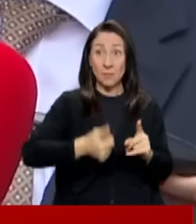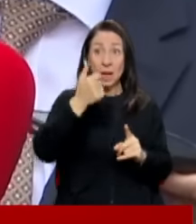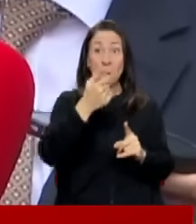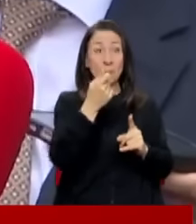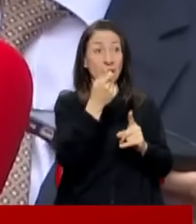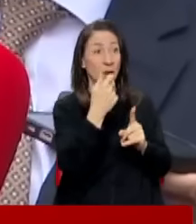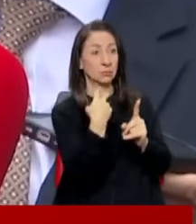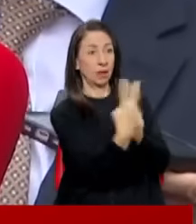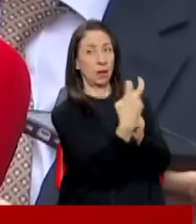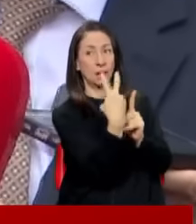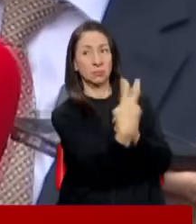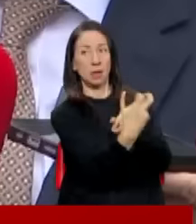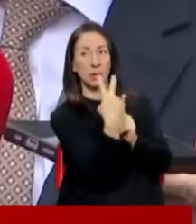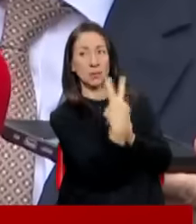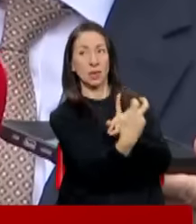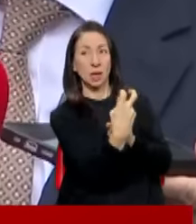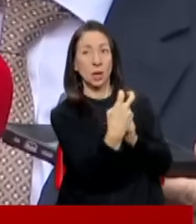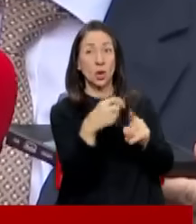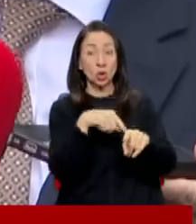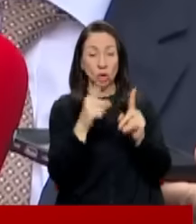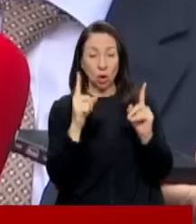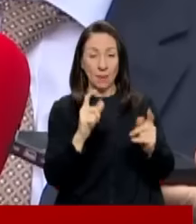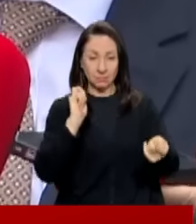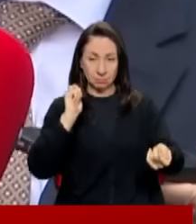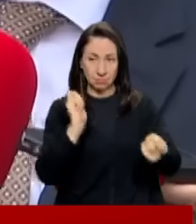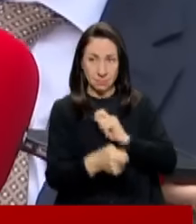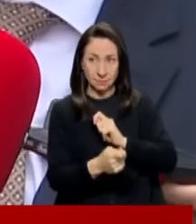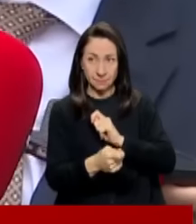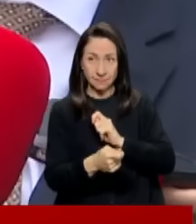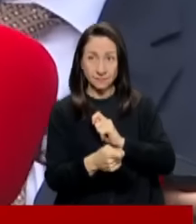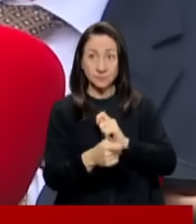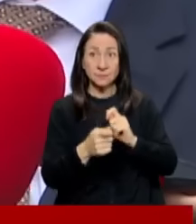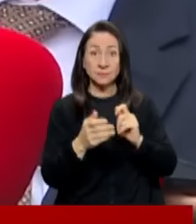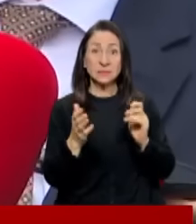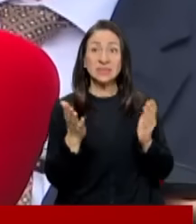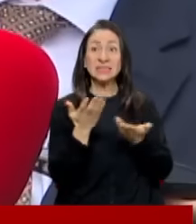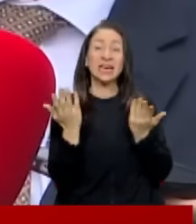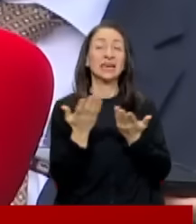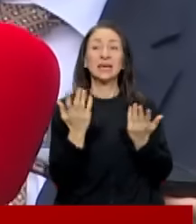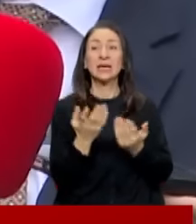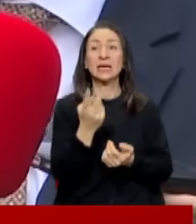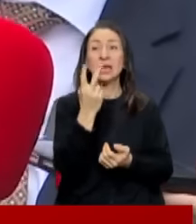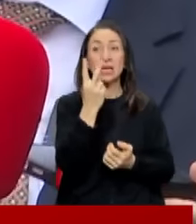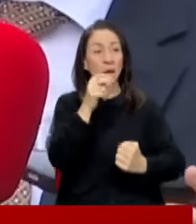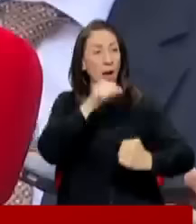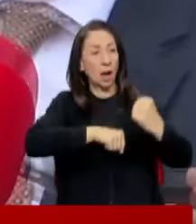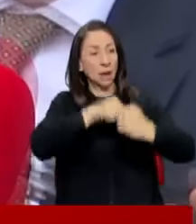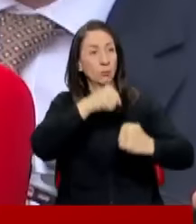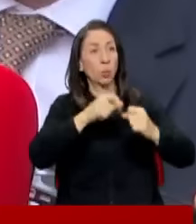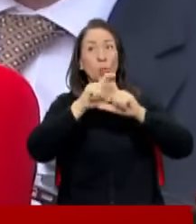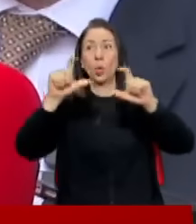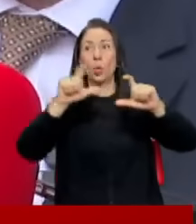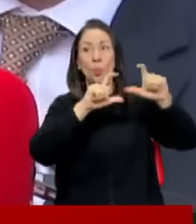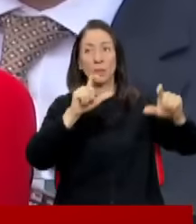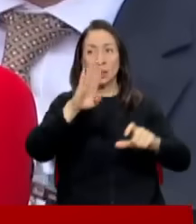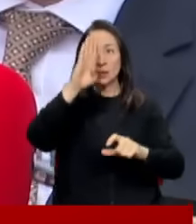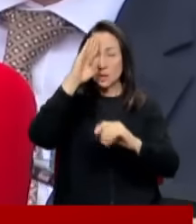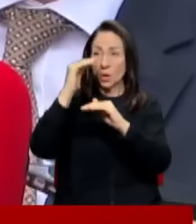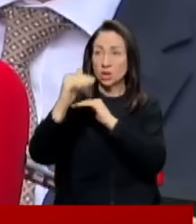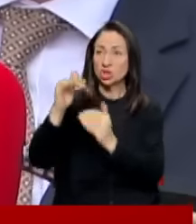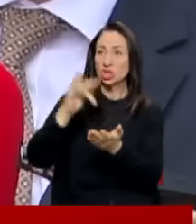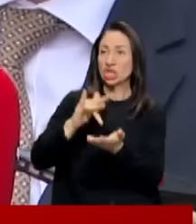bakanlığa parası aktarılıyordu. Dönem değişti ya, sanki iki rakip kurum İstanbul